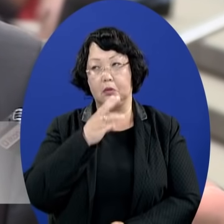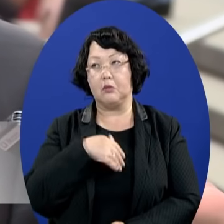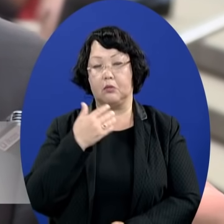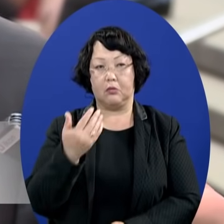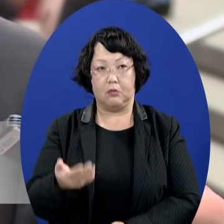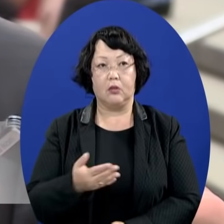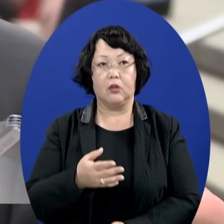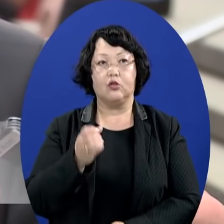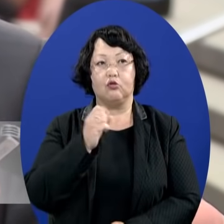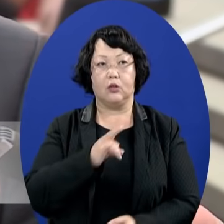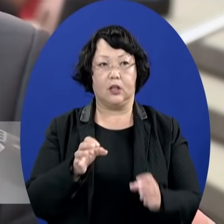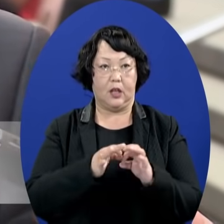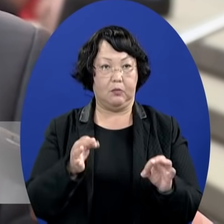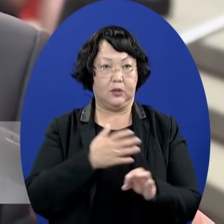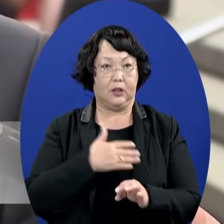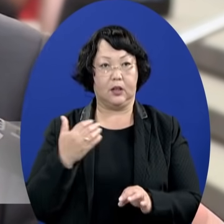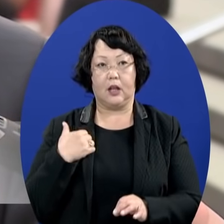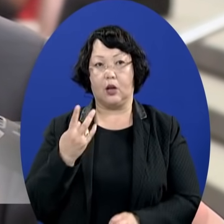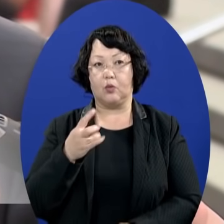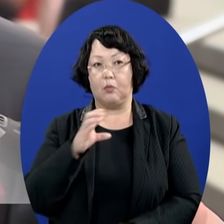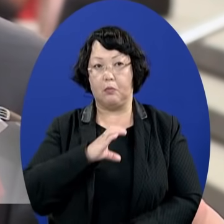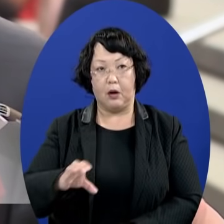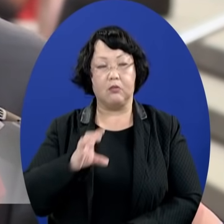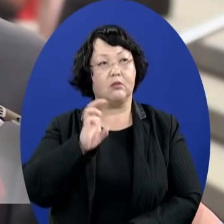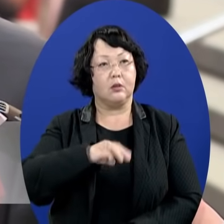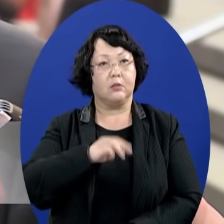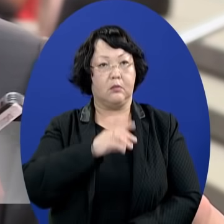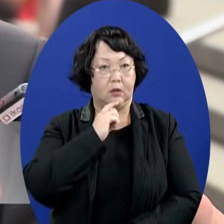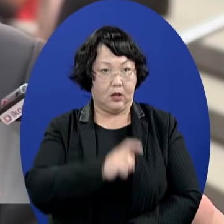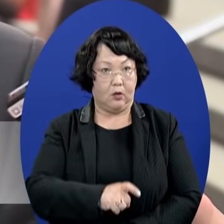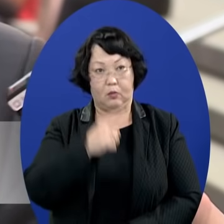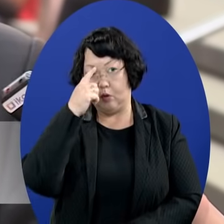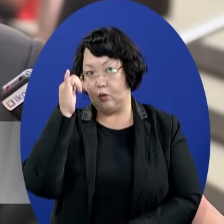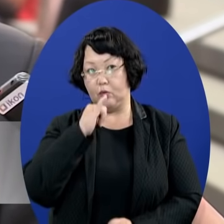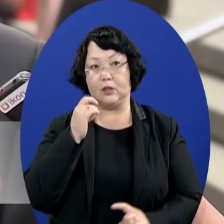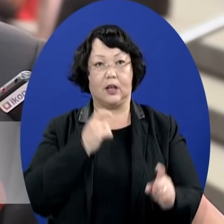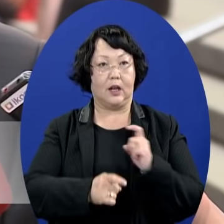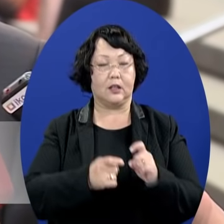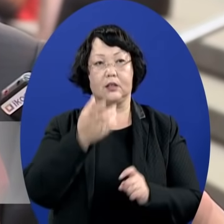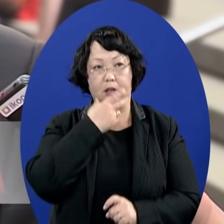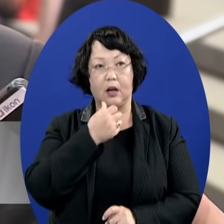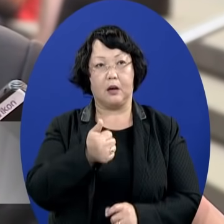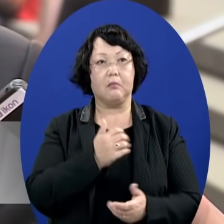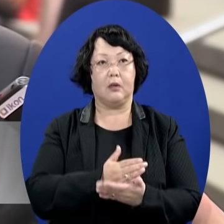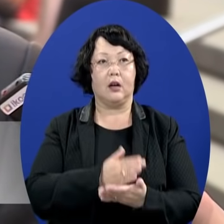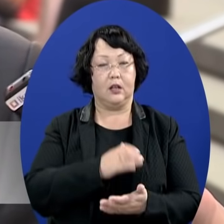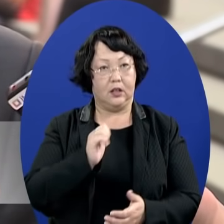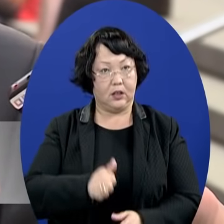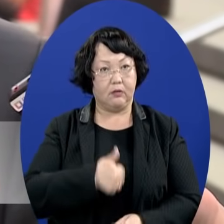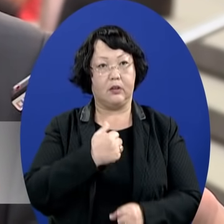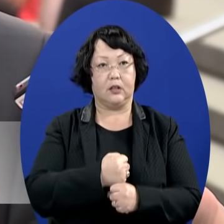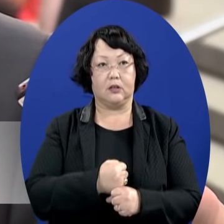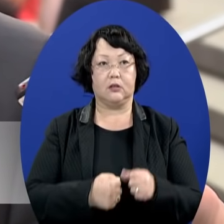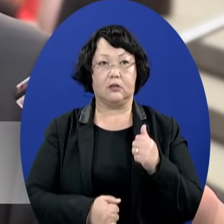энийг бол ерөнхий нэрмчгийн дарга бол дахин нотолж Монгол улстай харилцах үнэхээр одоо сайхан байдаг, маш идэвхтэй